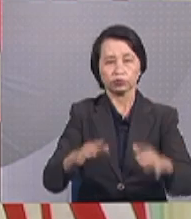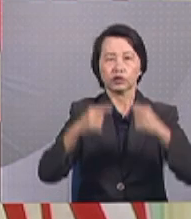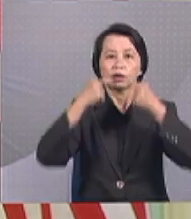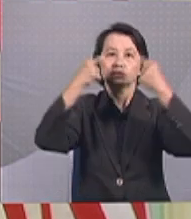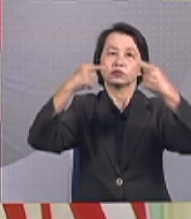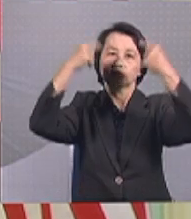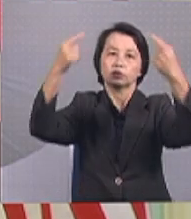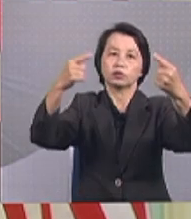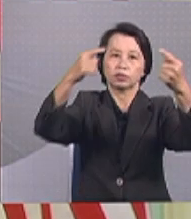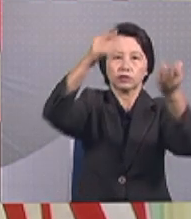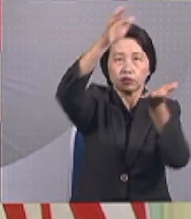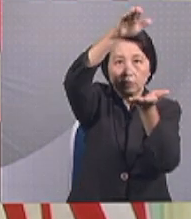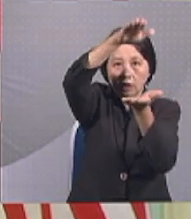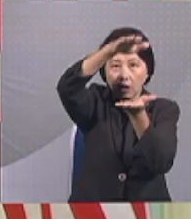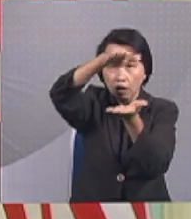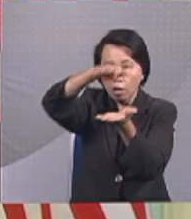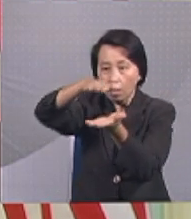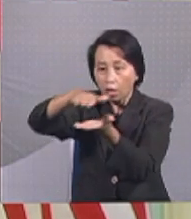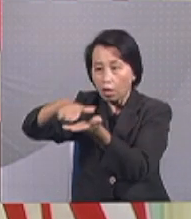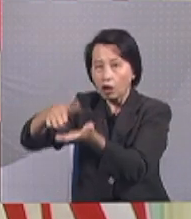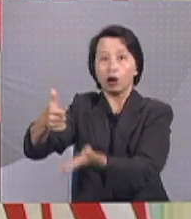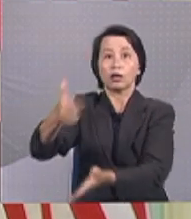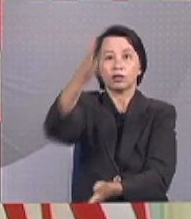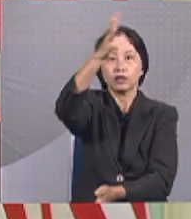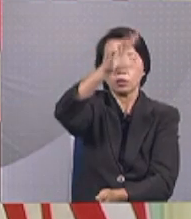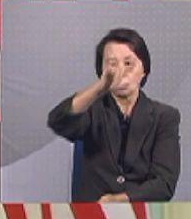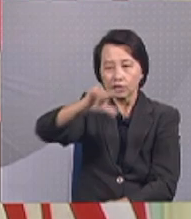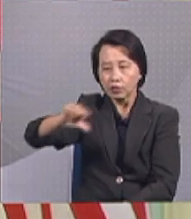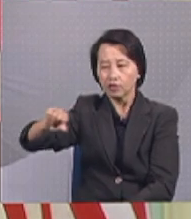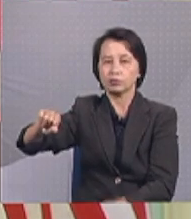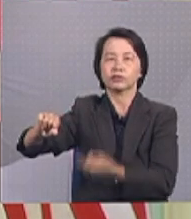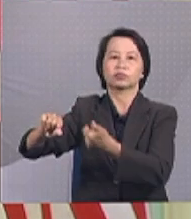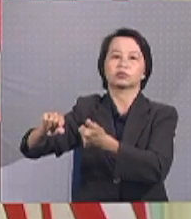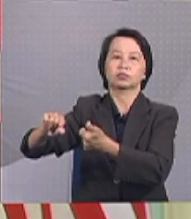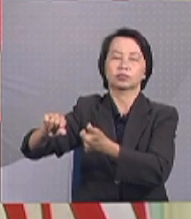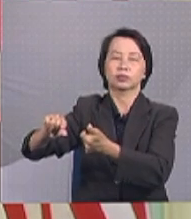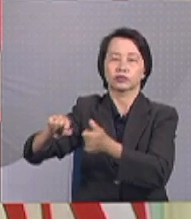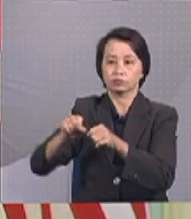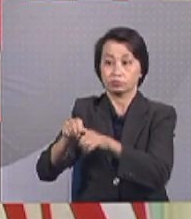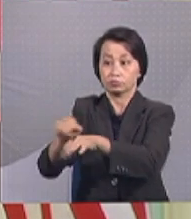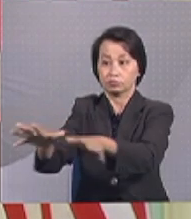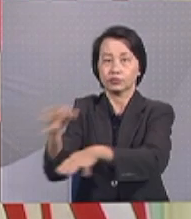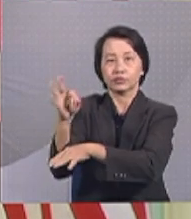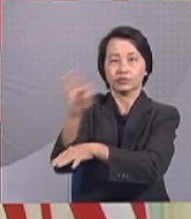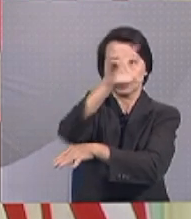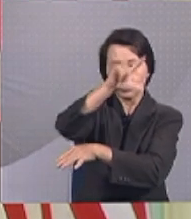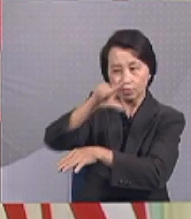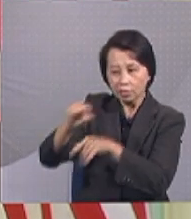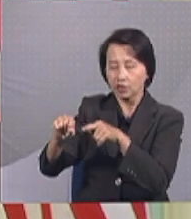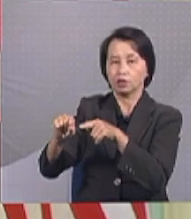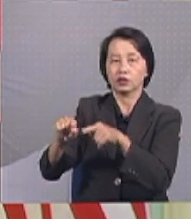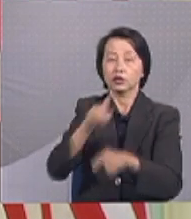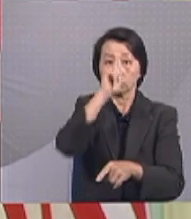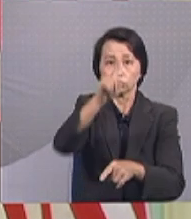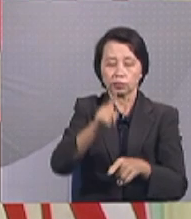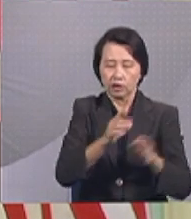melandaikan lengkungan wabak COVID-19. Sememangnya, fasa ini